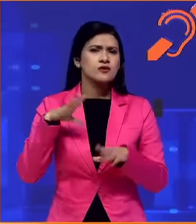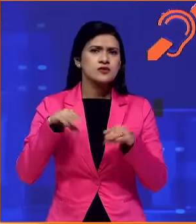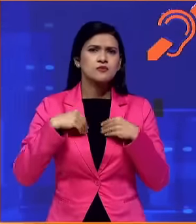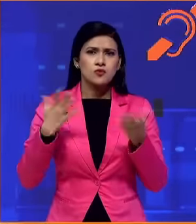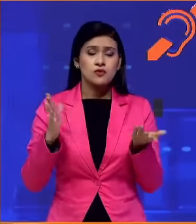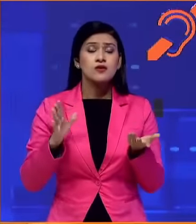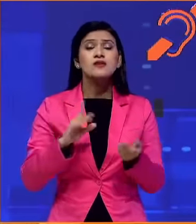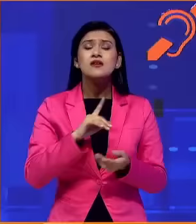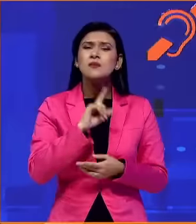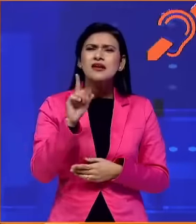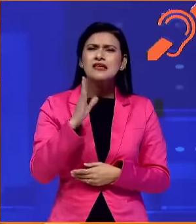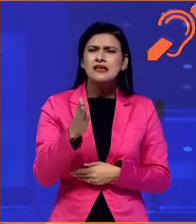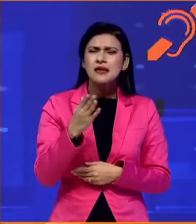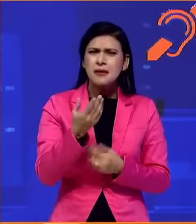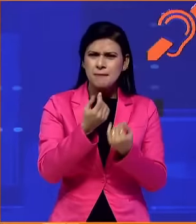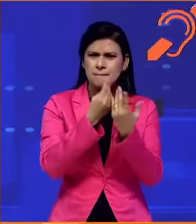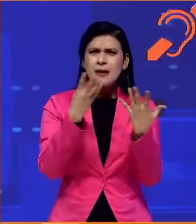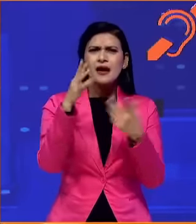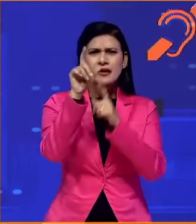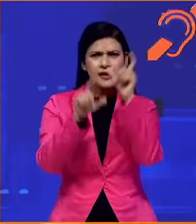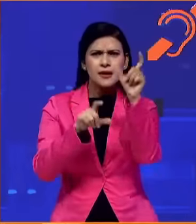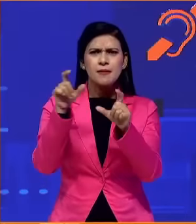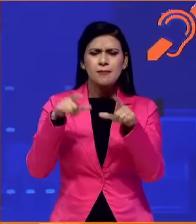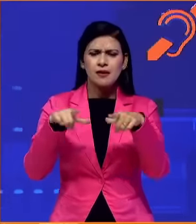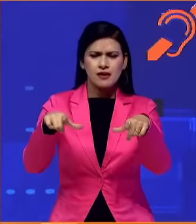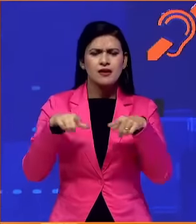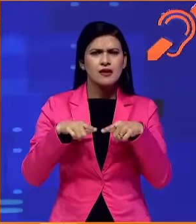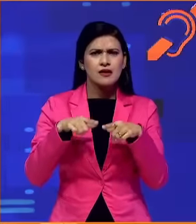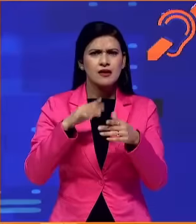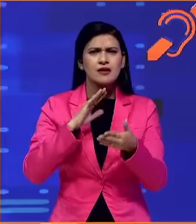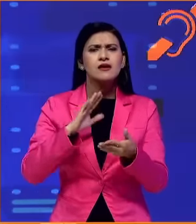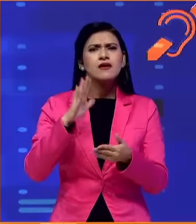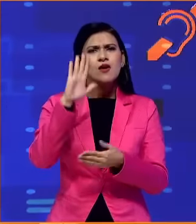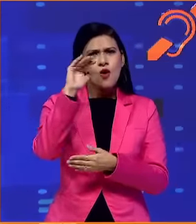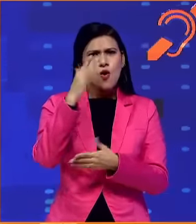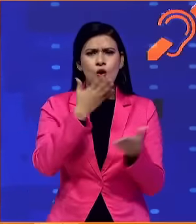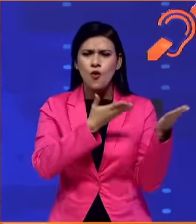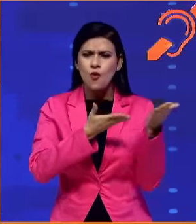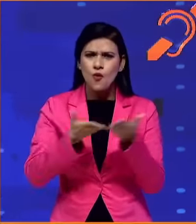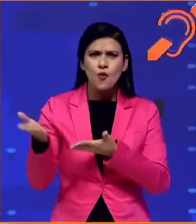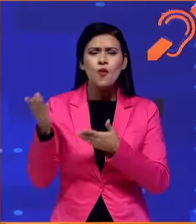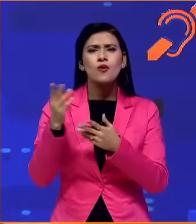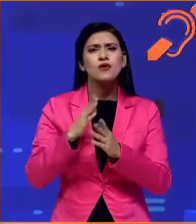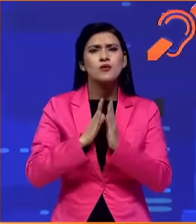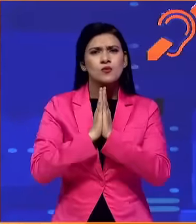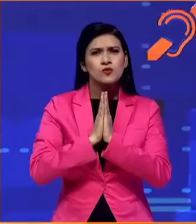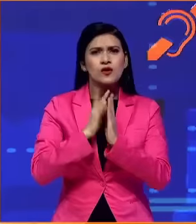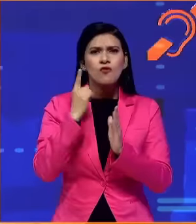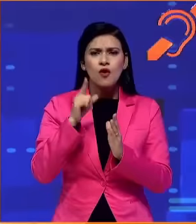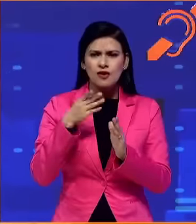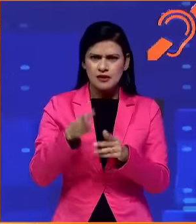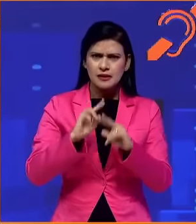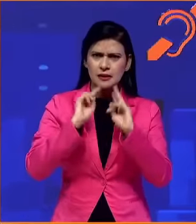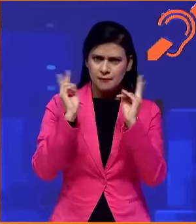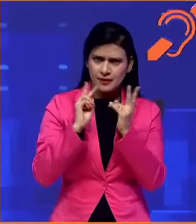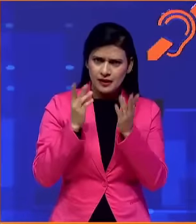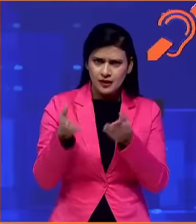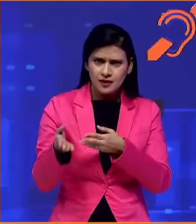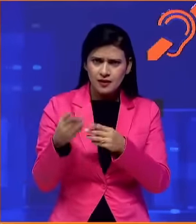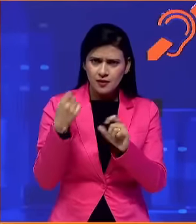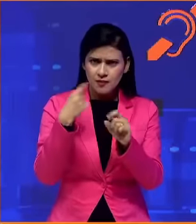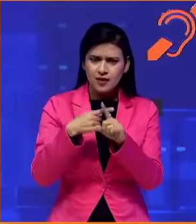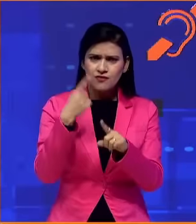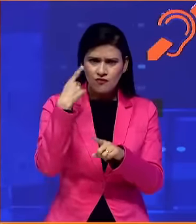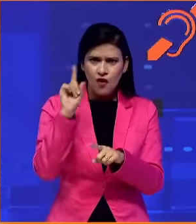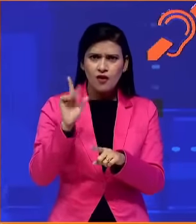है,लेकिन सवालयहउठताहैकिनिमंत्रणकौनदेरहाहै औरक्यों?क्योंकियह सर्वदलीयबैठकनहींहै।न्यायपालिकाके